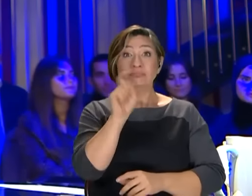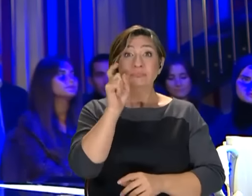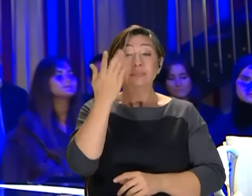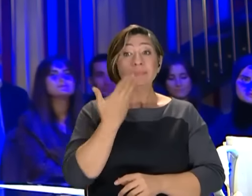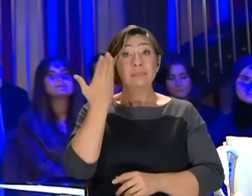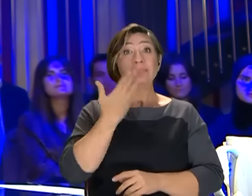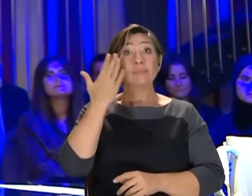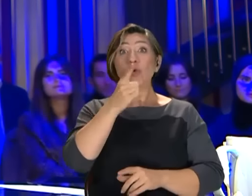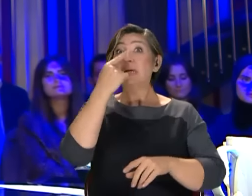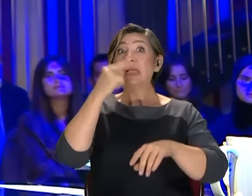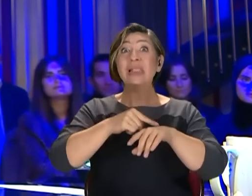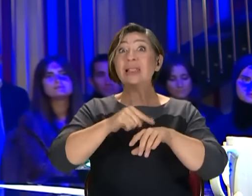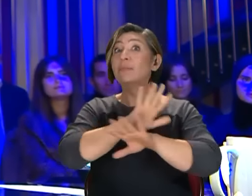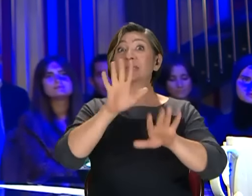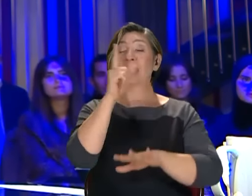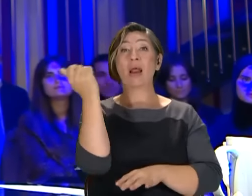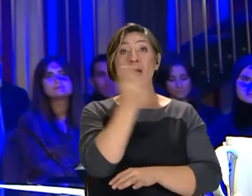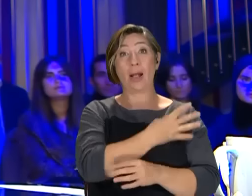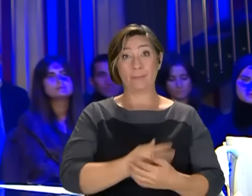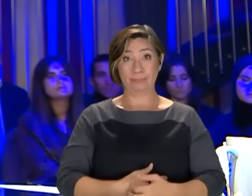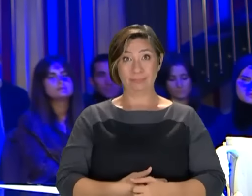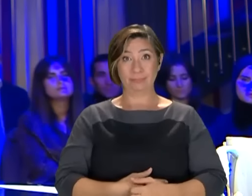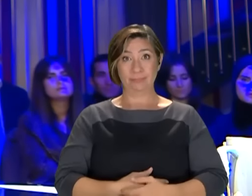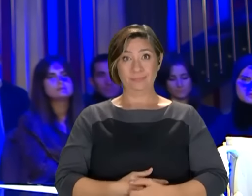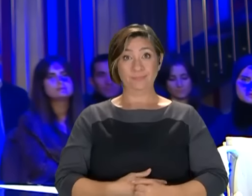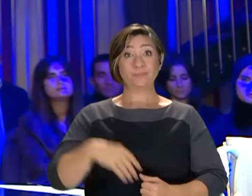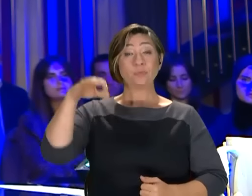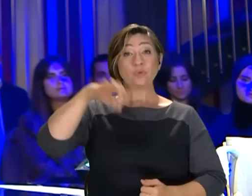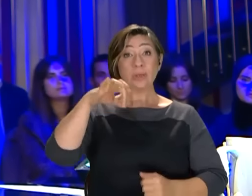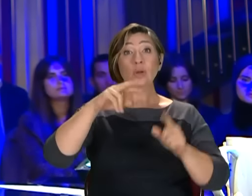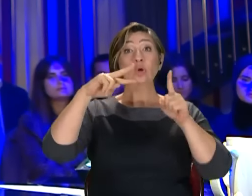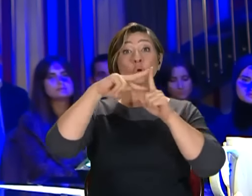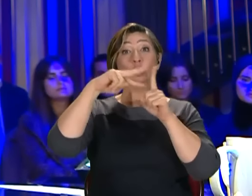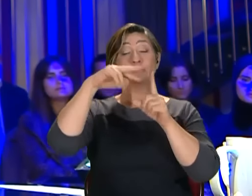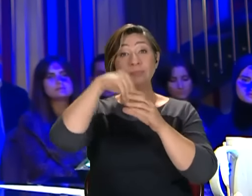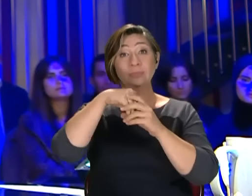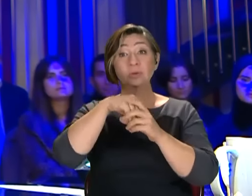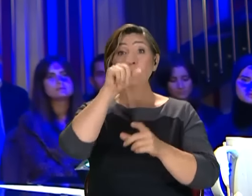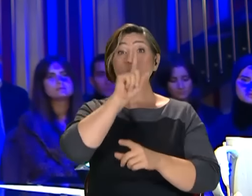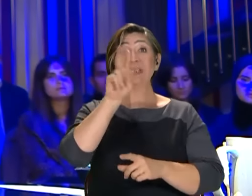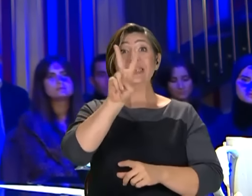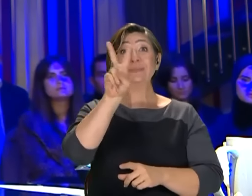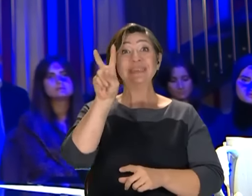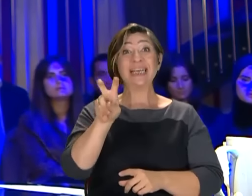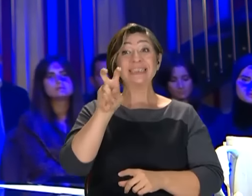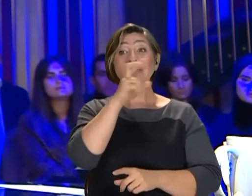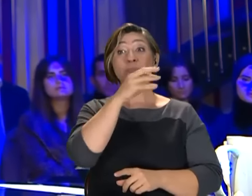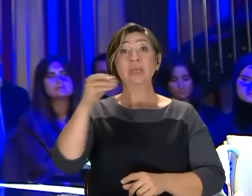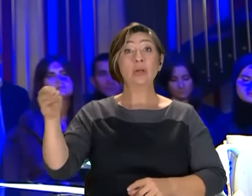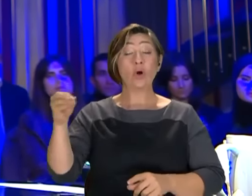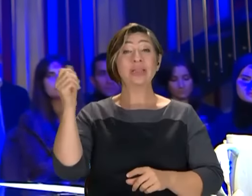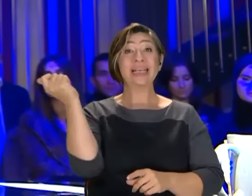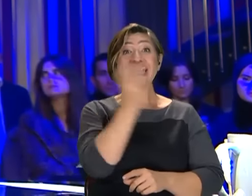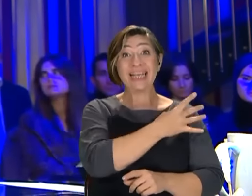Bu inanılmaz bir rakam. Şu anda YouTube'da 128